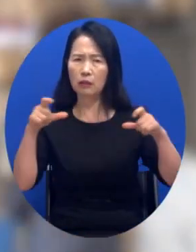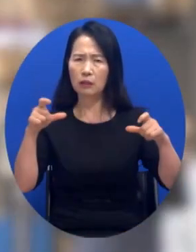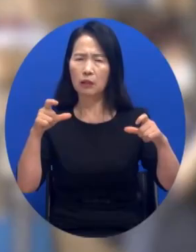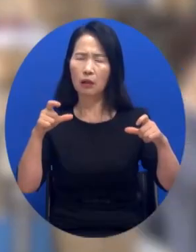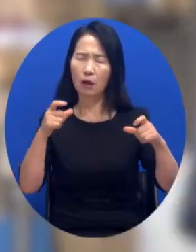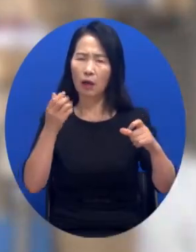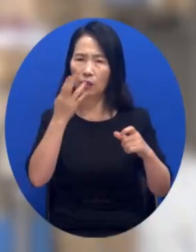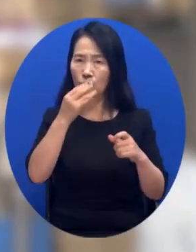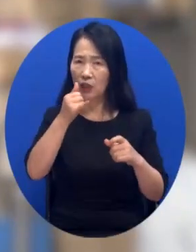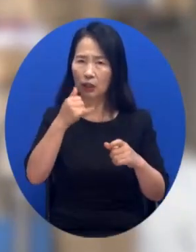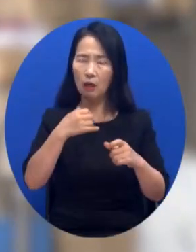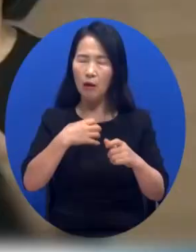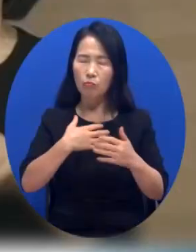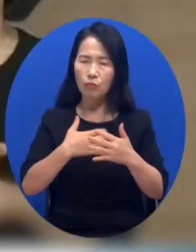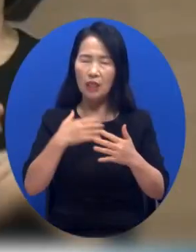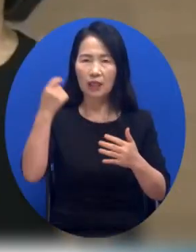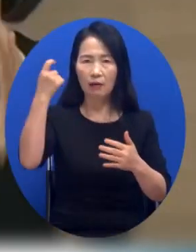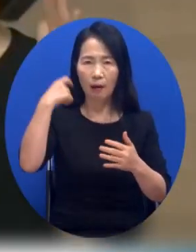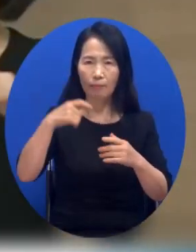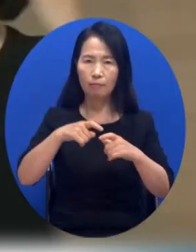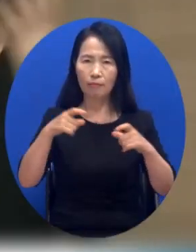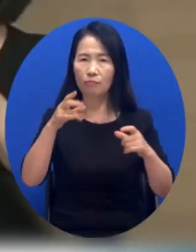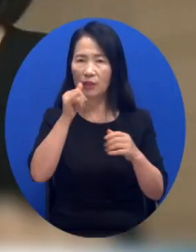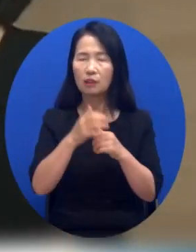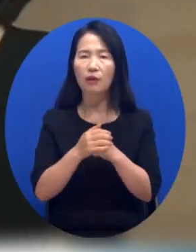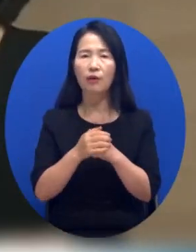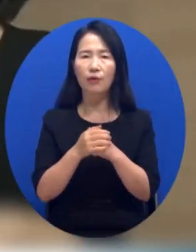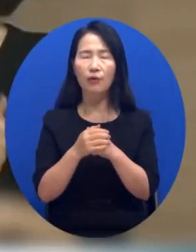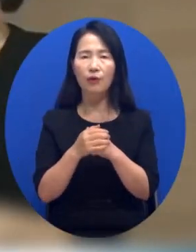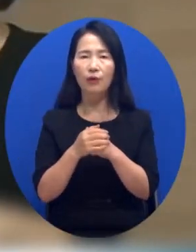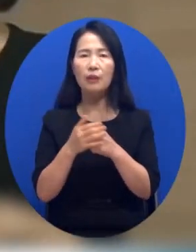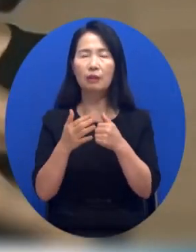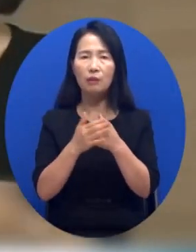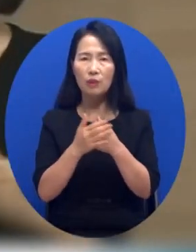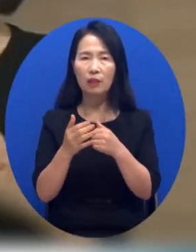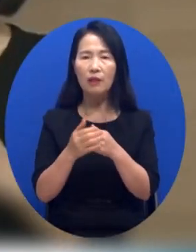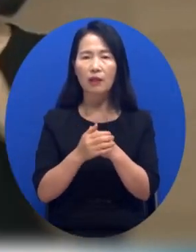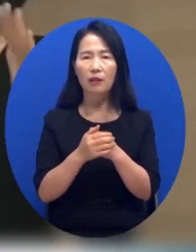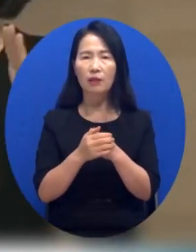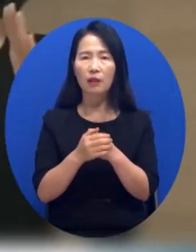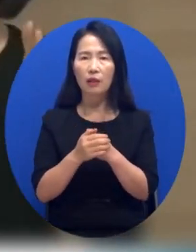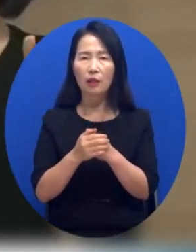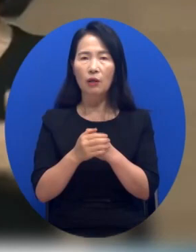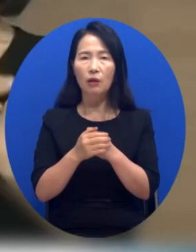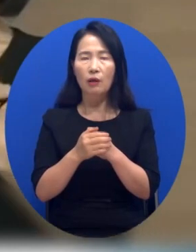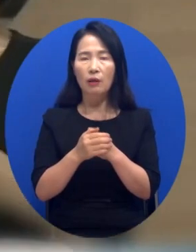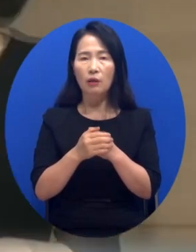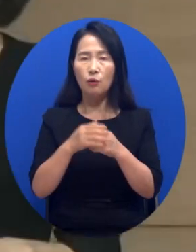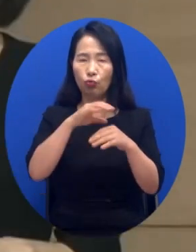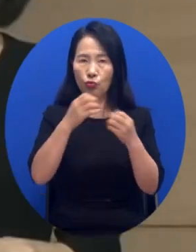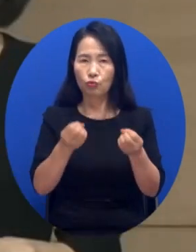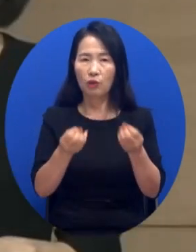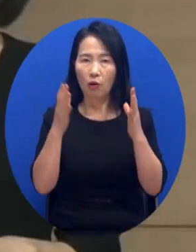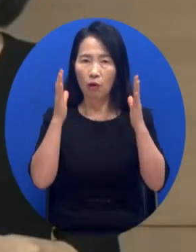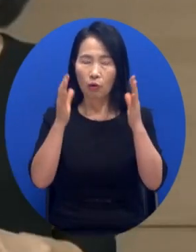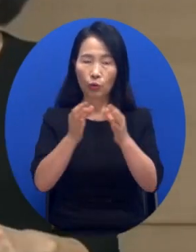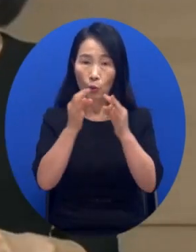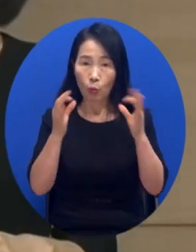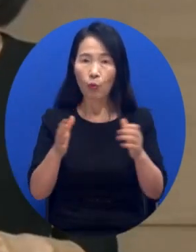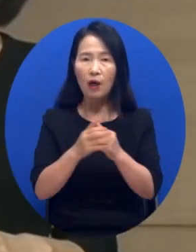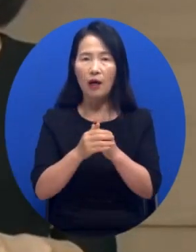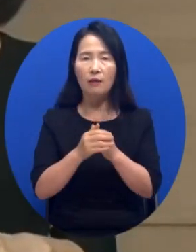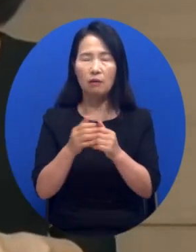불안감이 더욱 커지고 있습니다. 중앙방역대책본부는 추석 연휴가 코로나19 재확산의 기폭제가 될 수 있다는 우려